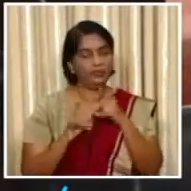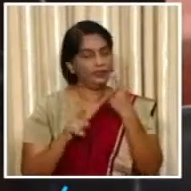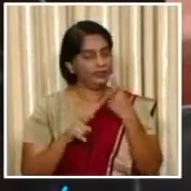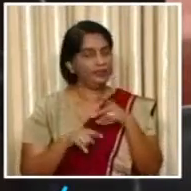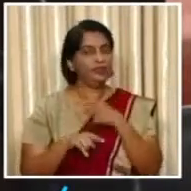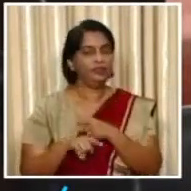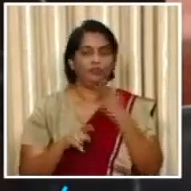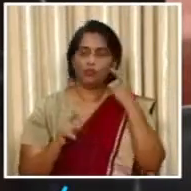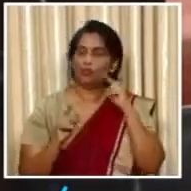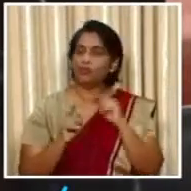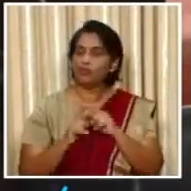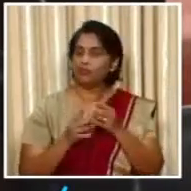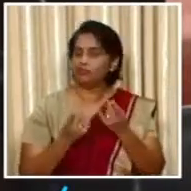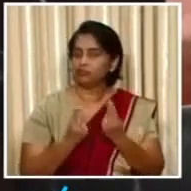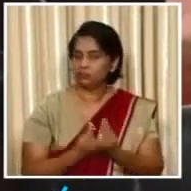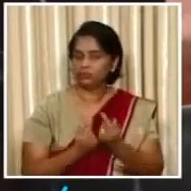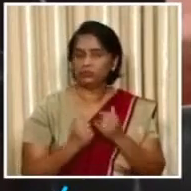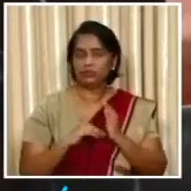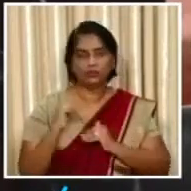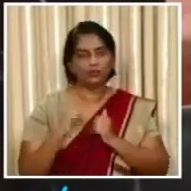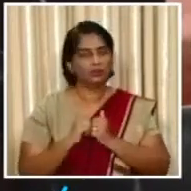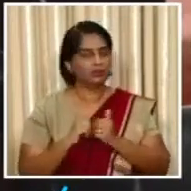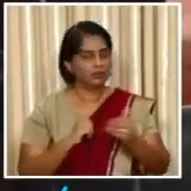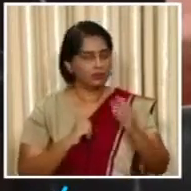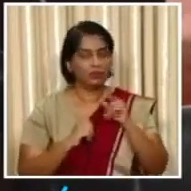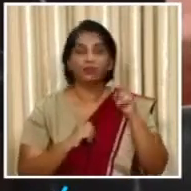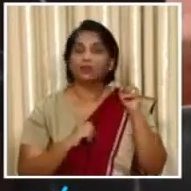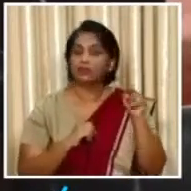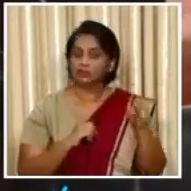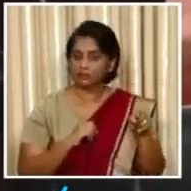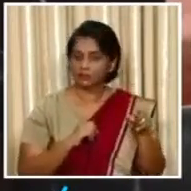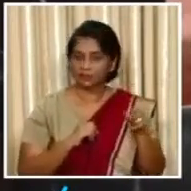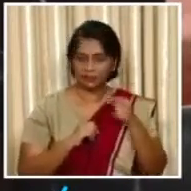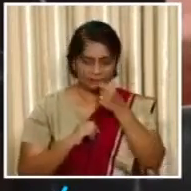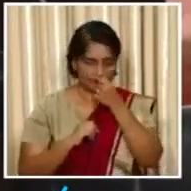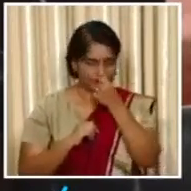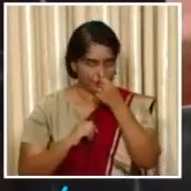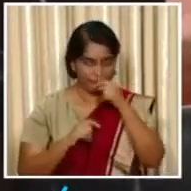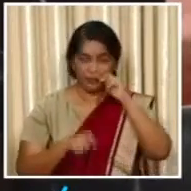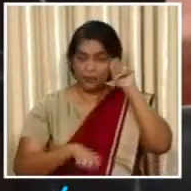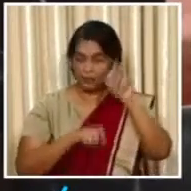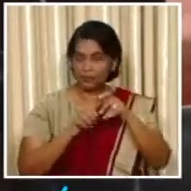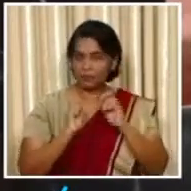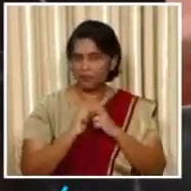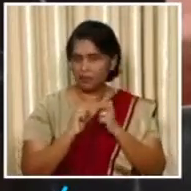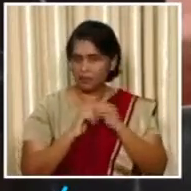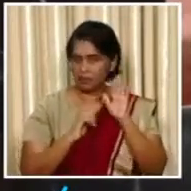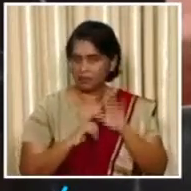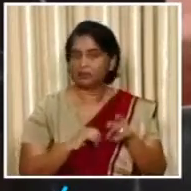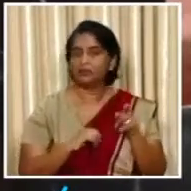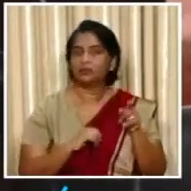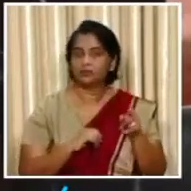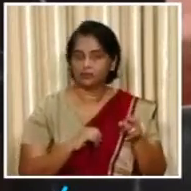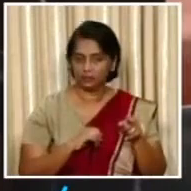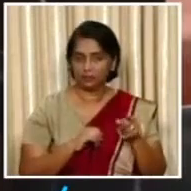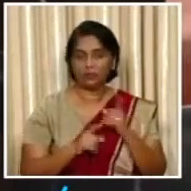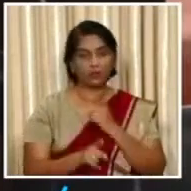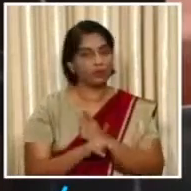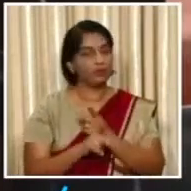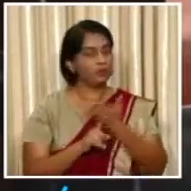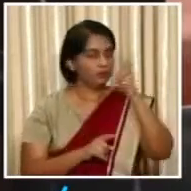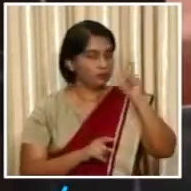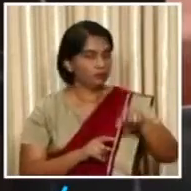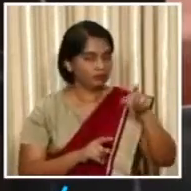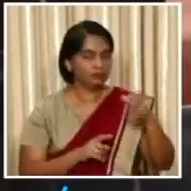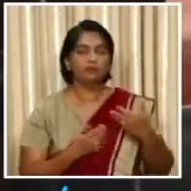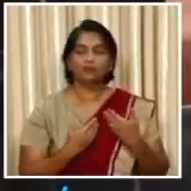உடனடி நடவடிக்கை எடுத்து பாதிக்கப்பட்ட ஆசிரியர்களுக்கு நேர்முக பரீட்சை நடத்தி அதன் அடிப்படையில் அவர்களையும் இலங்கை அதிபர்